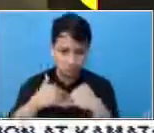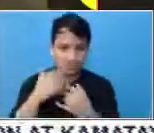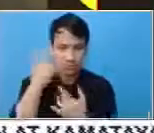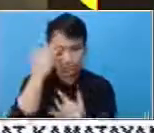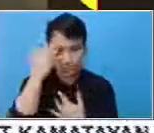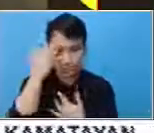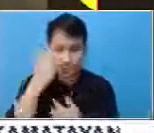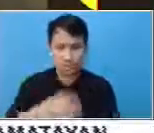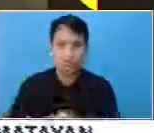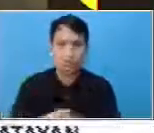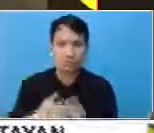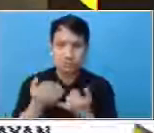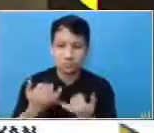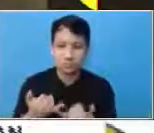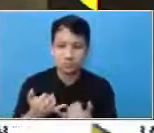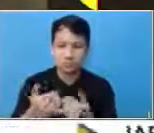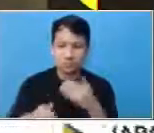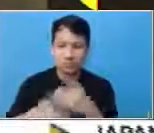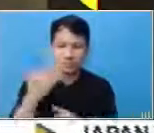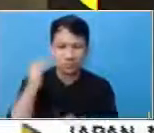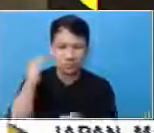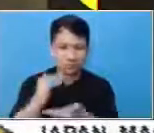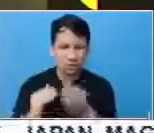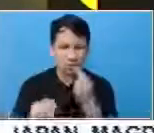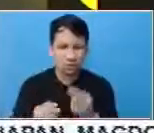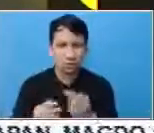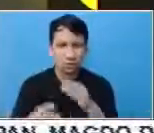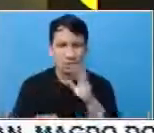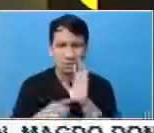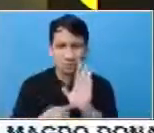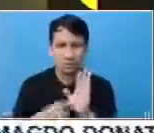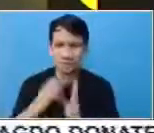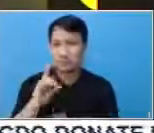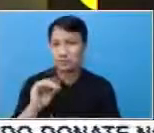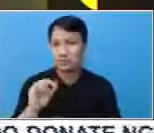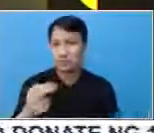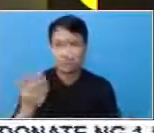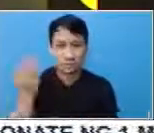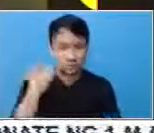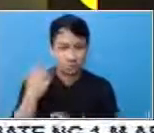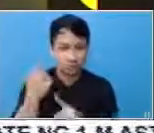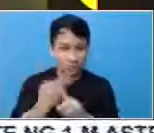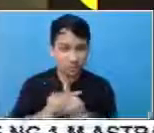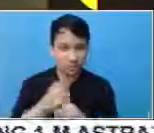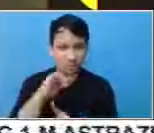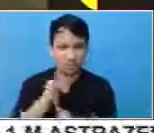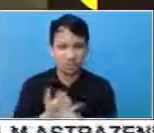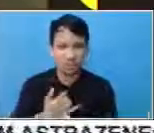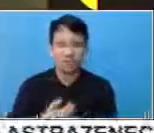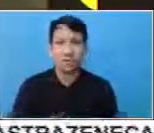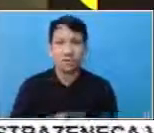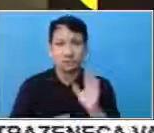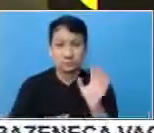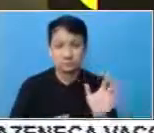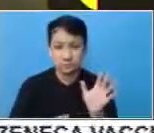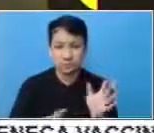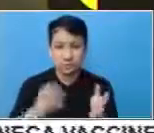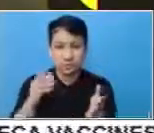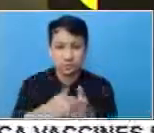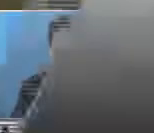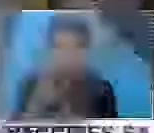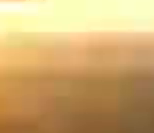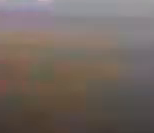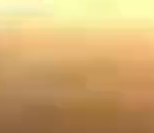vaccination sa Santa Rosa, Laguna. Si Luisa Irispe sa Detalye Live. Rise and shine,